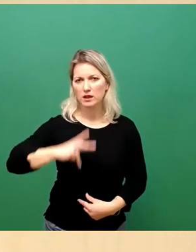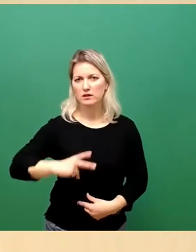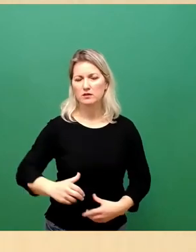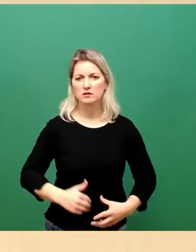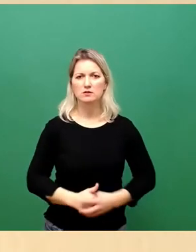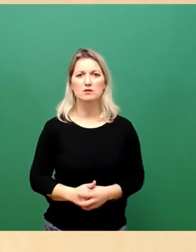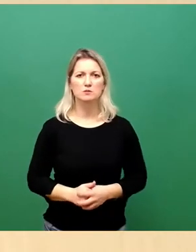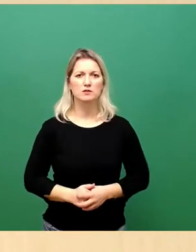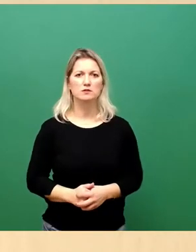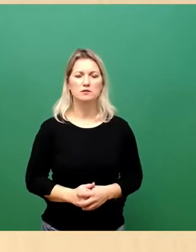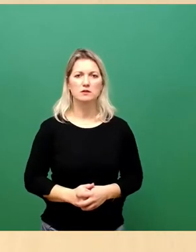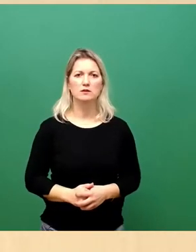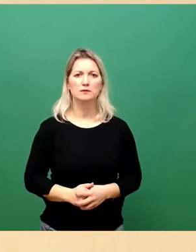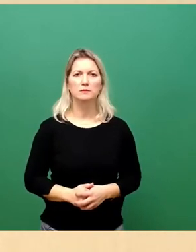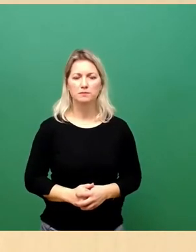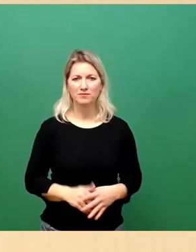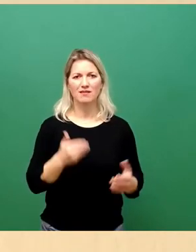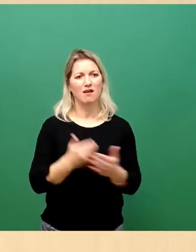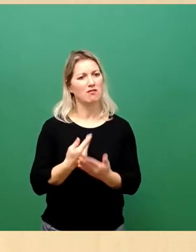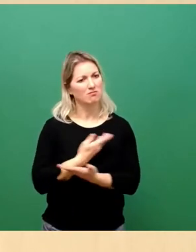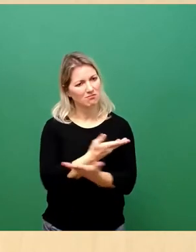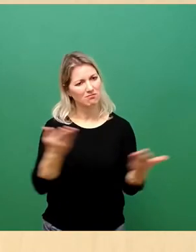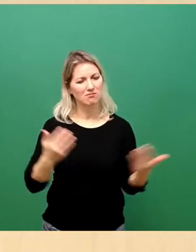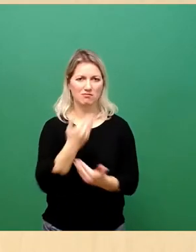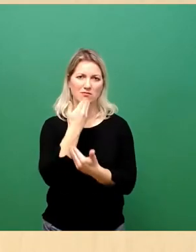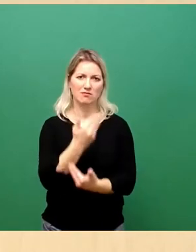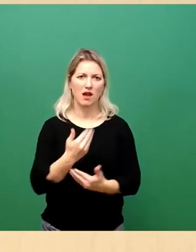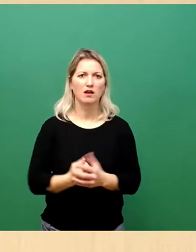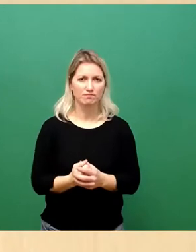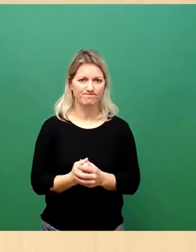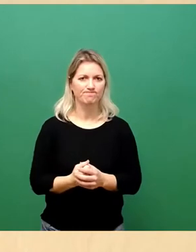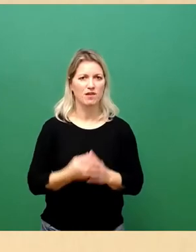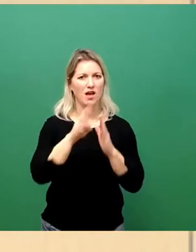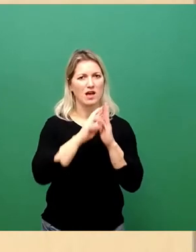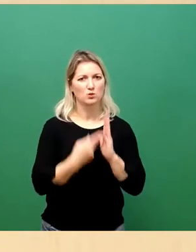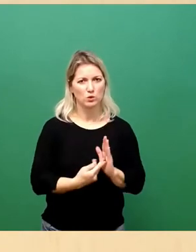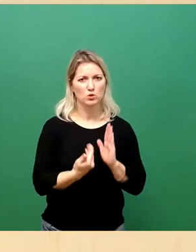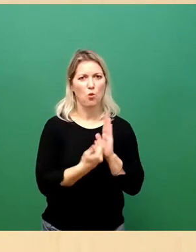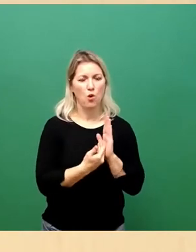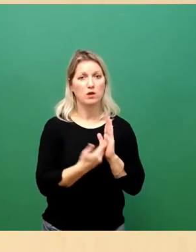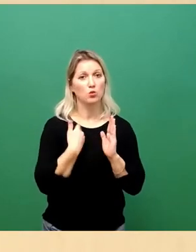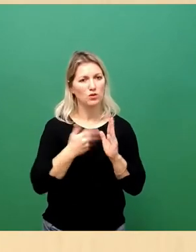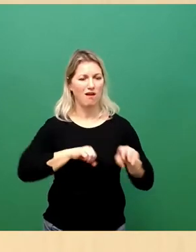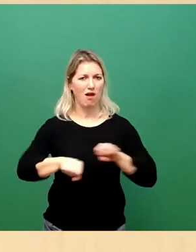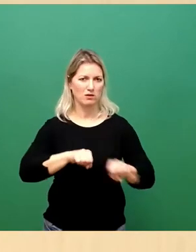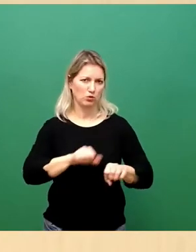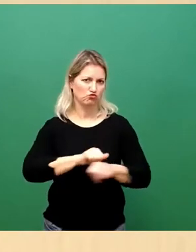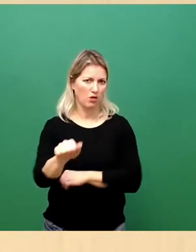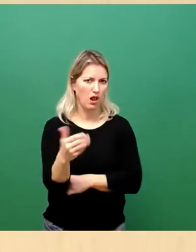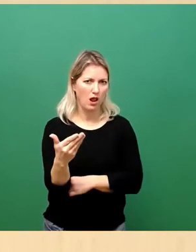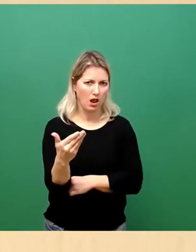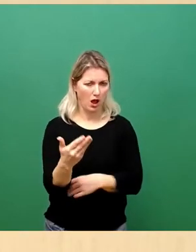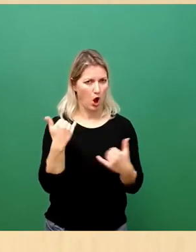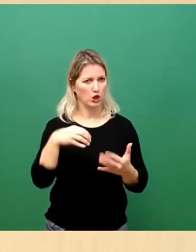wir und ich danken dem Oberbürgermeister von ganzem Herzen für die Resolution und für die schnelle Reaktion, diese heute hier im Stadtrat